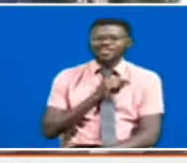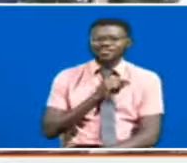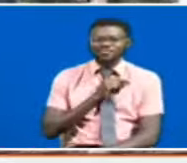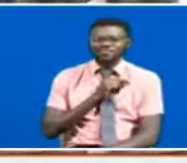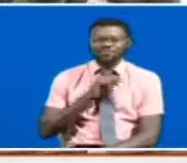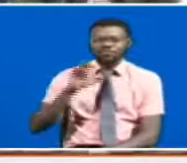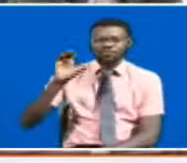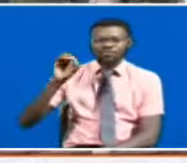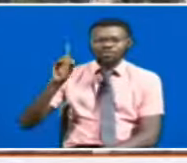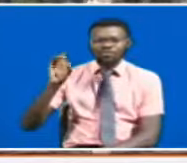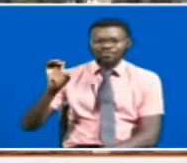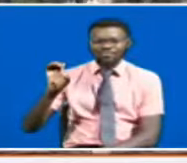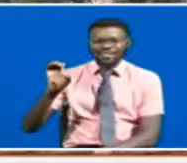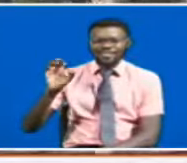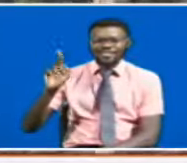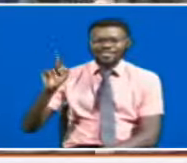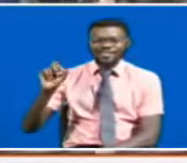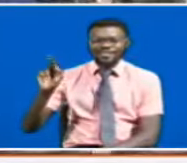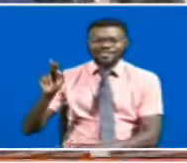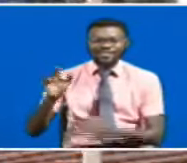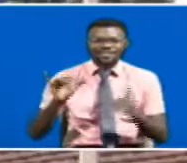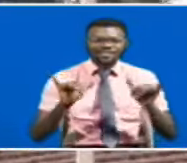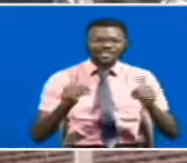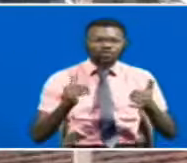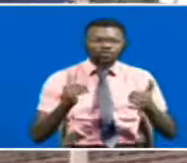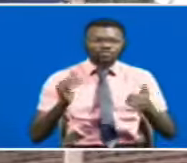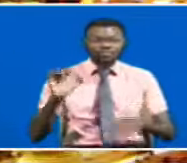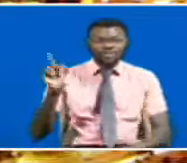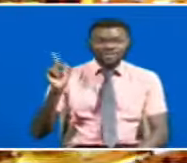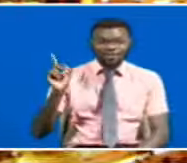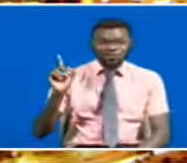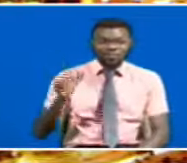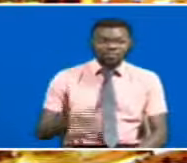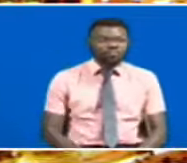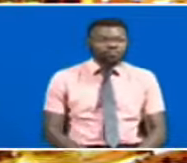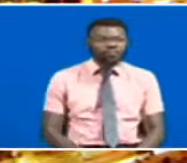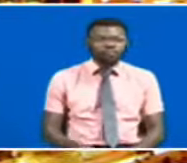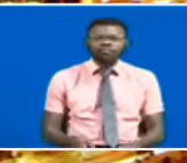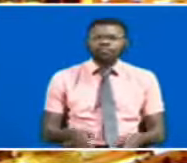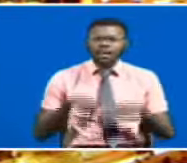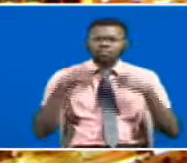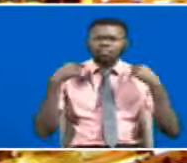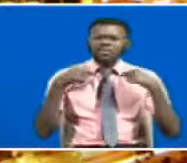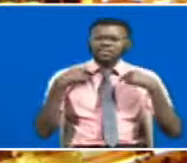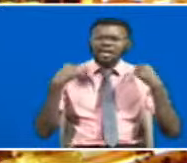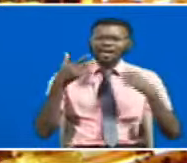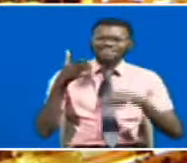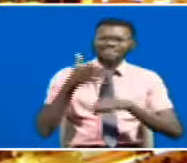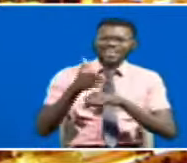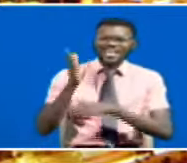Ode Francis, KTN News, Nairobi. Mhubiri mwenye utata Paul